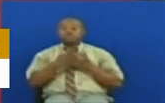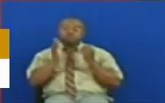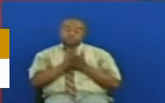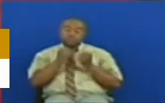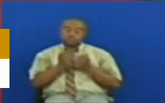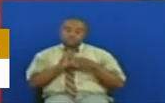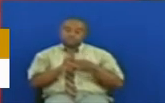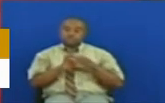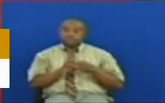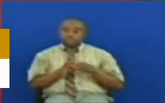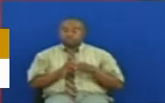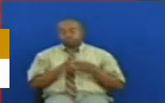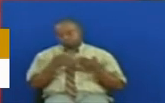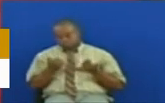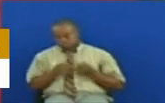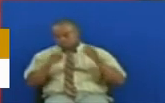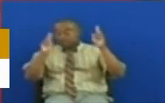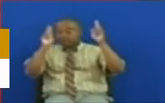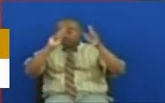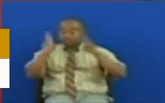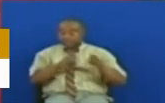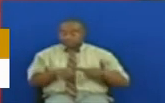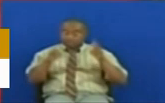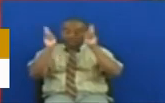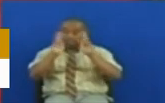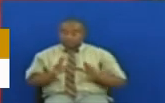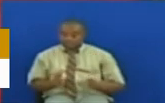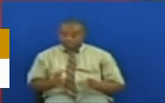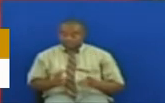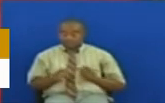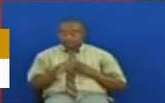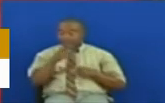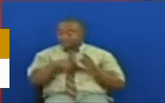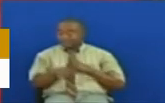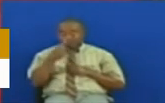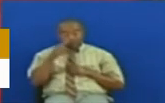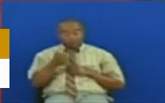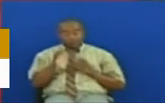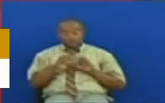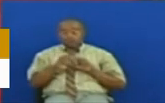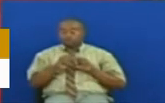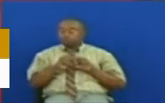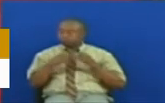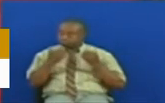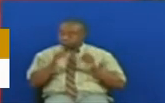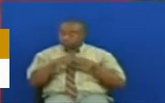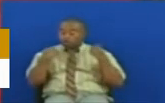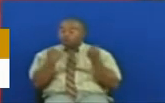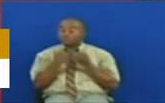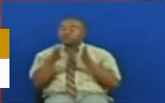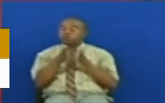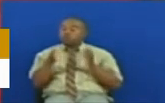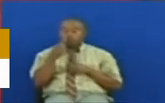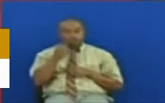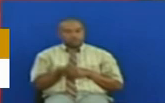mikataba ya kimataifa, lakini humu ndani sijaona organization kubwa kabisa inosimamia tuna, International Tuna